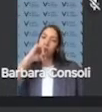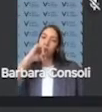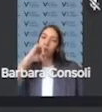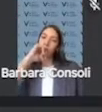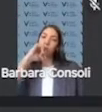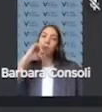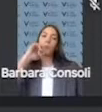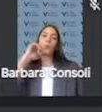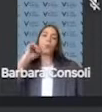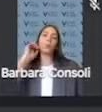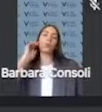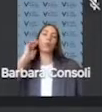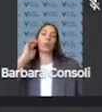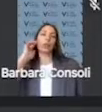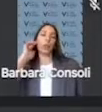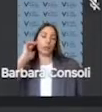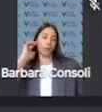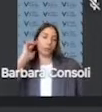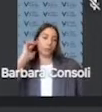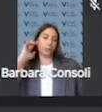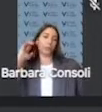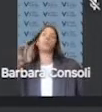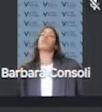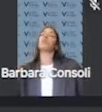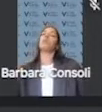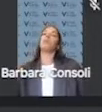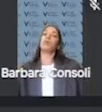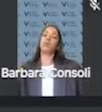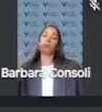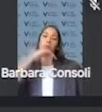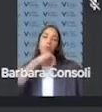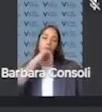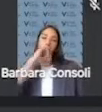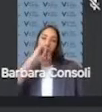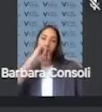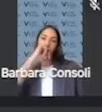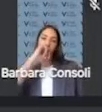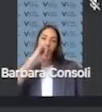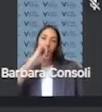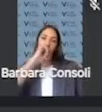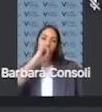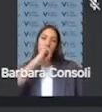quanti per il 9 maggio, che è la data che avevamo inizialmente fissata.